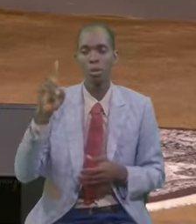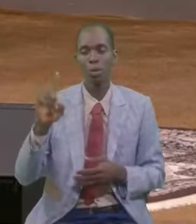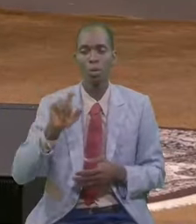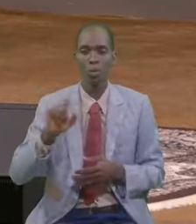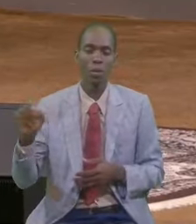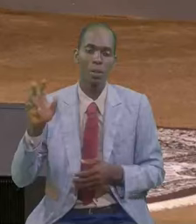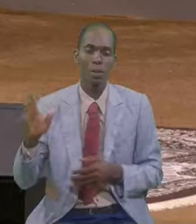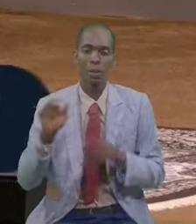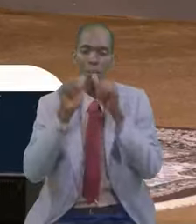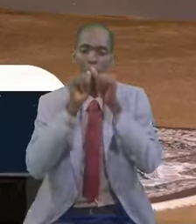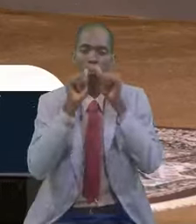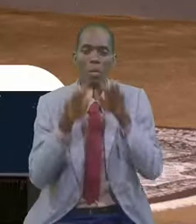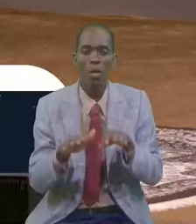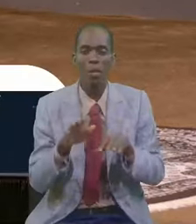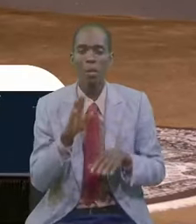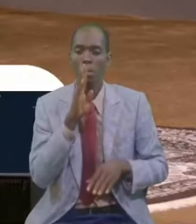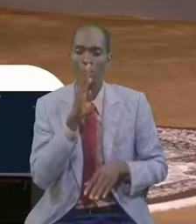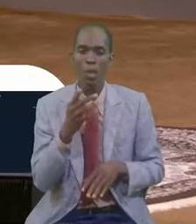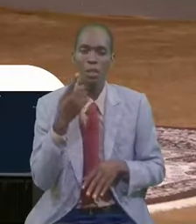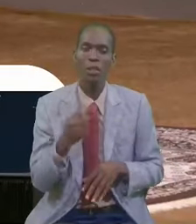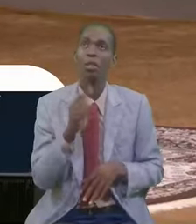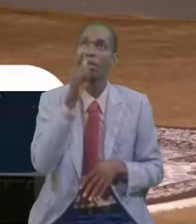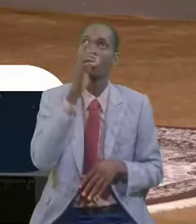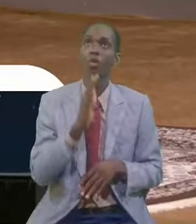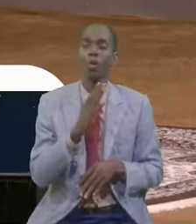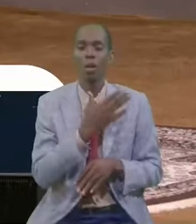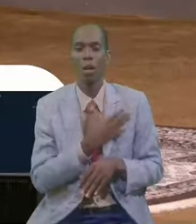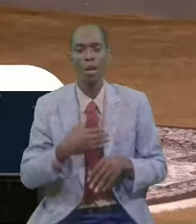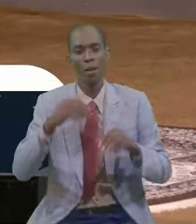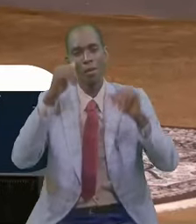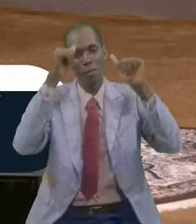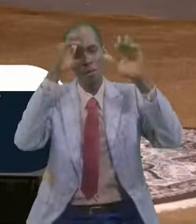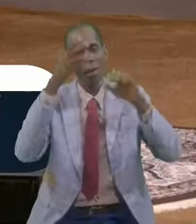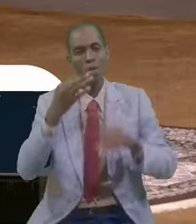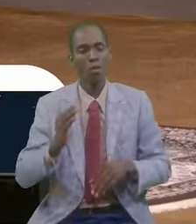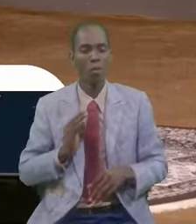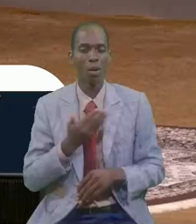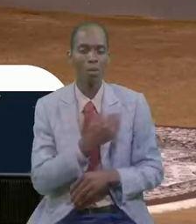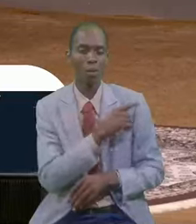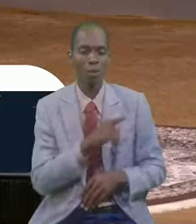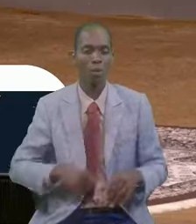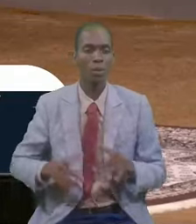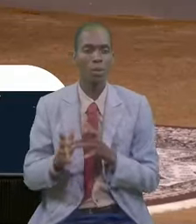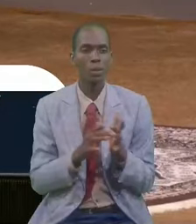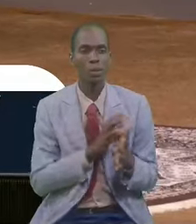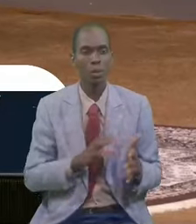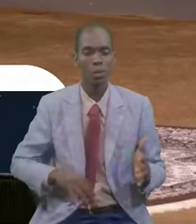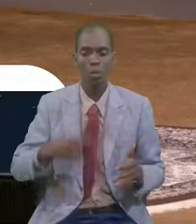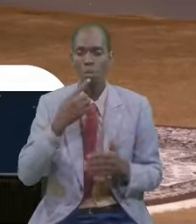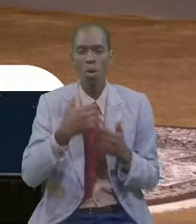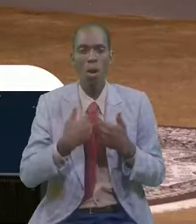1, verset 3. Béni soit Dieu, le Père de notre Seigneur Jésus-Christ,